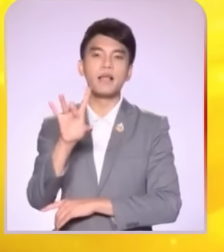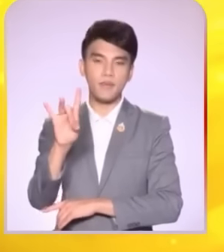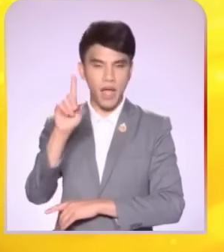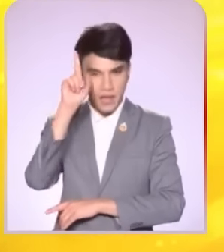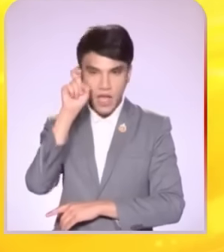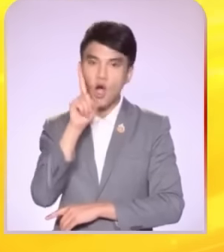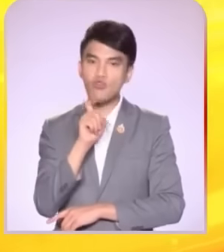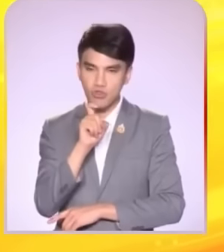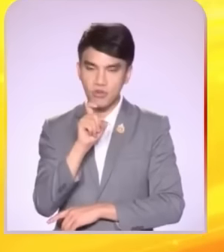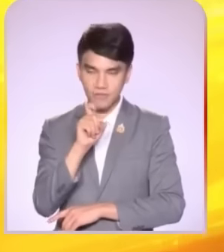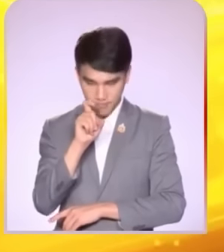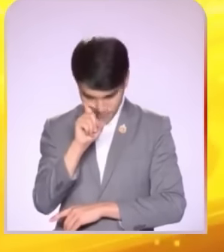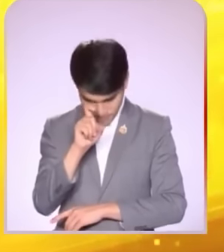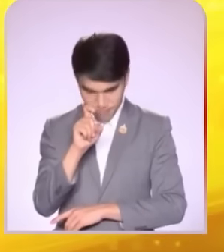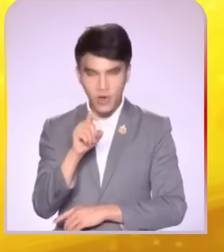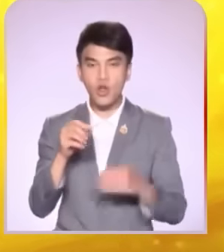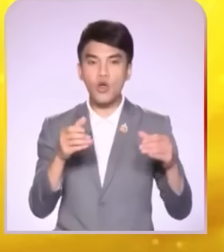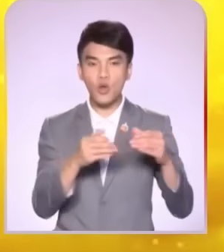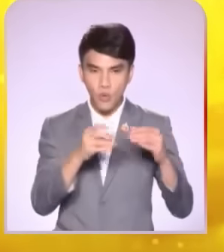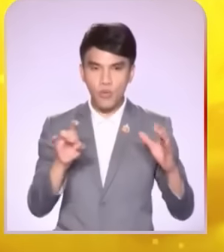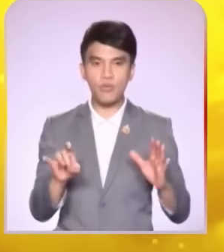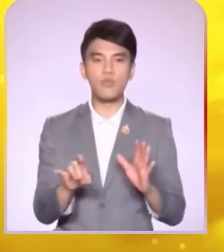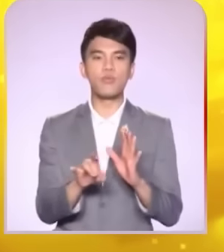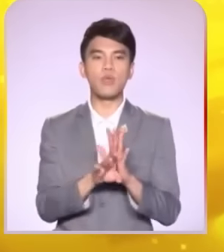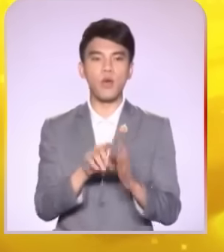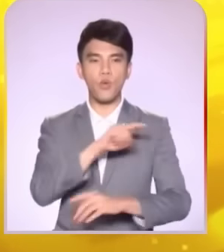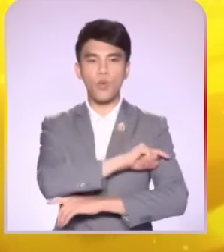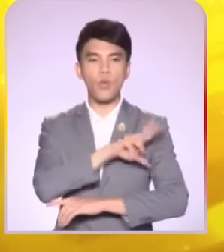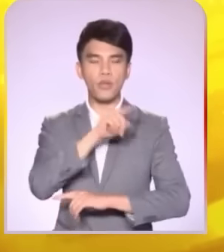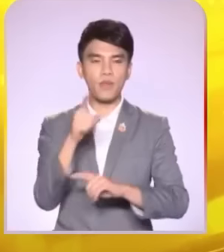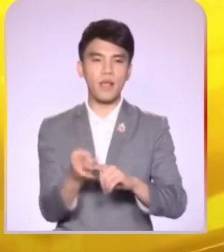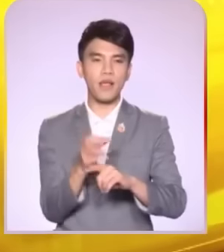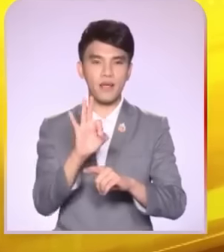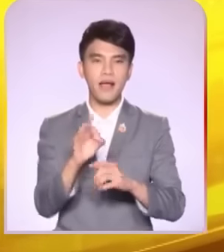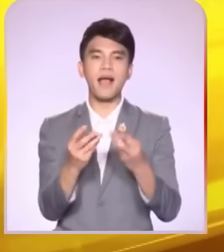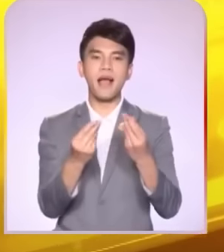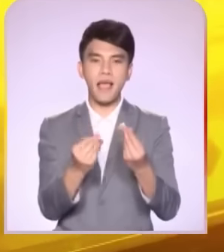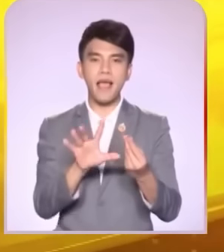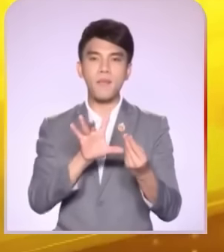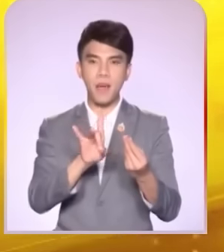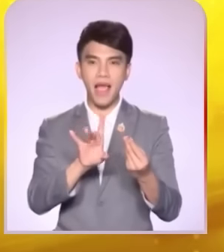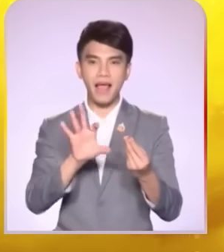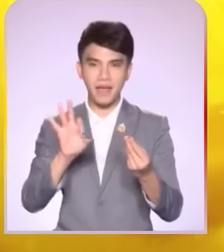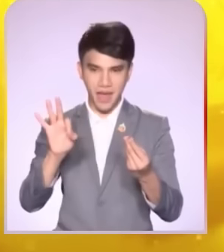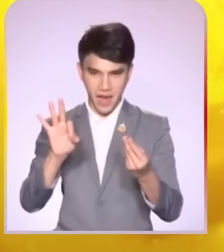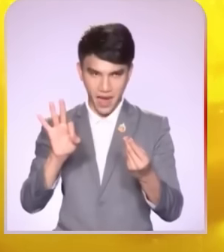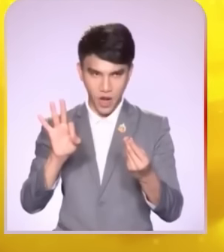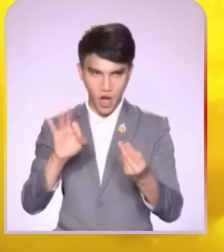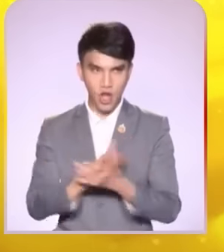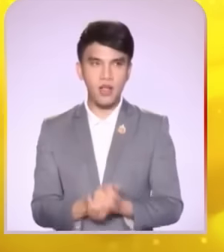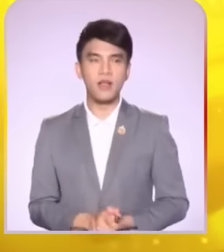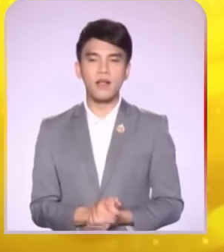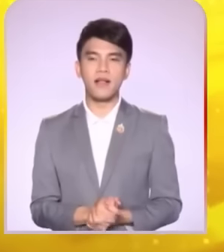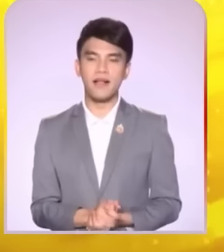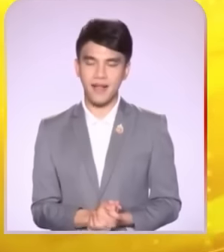วันเสาร์อาทิตย์ วันเสาร์อาทิตย์นะครับเพราะฉะนั้นฮะกลุ่มสุดท้ายใช่มั้ยวันที่30กันยายนคือลงท้ายด้วยเลข8และเลข9